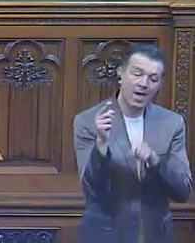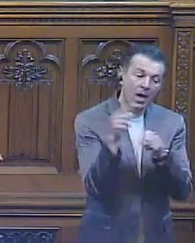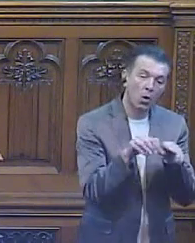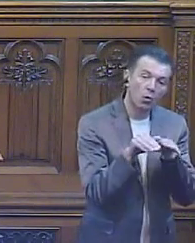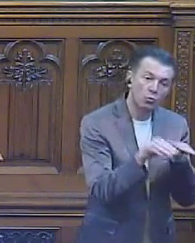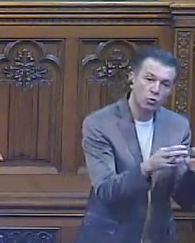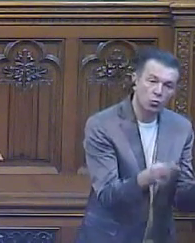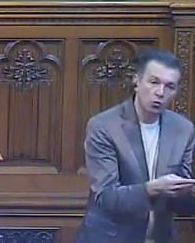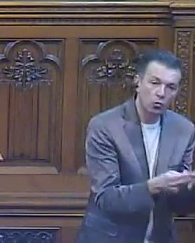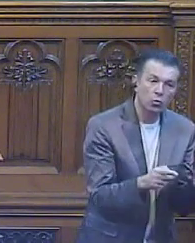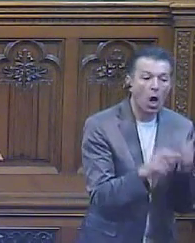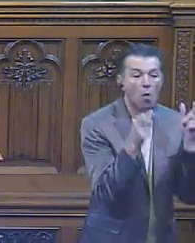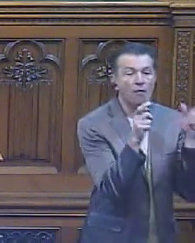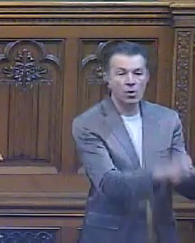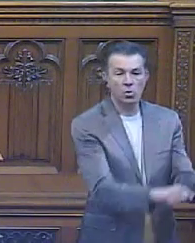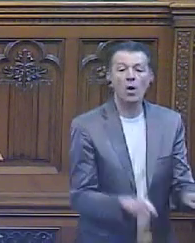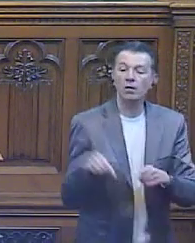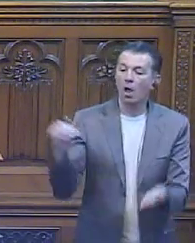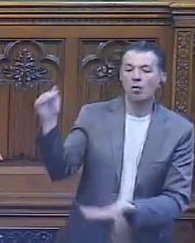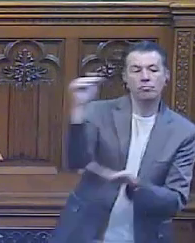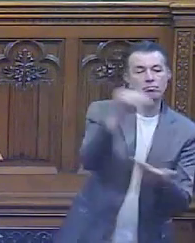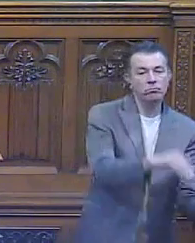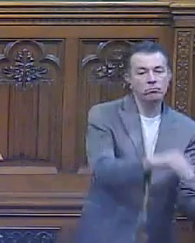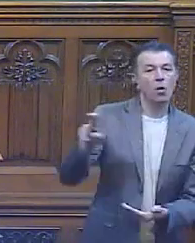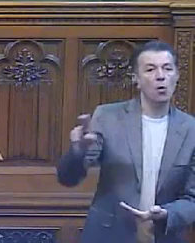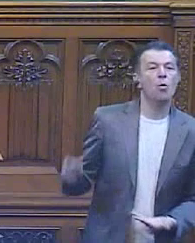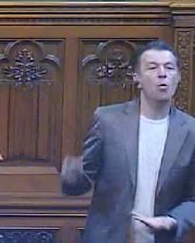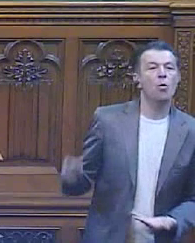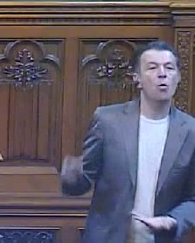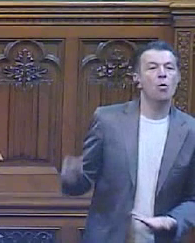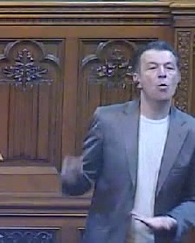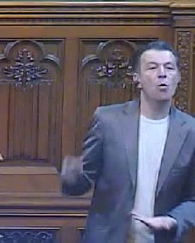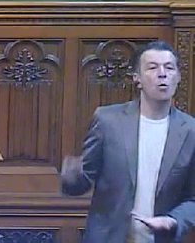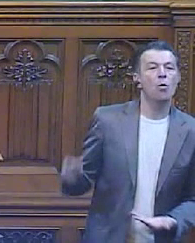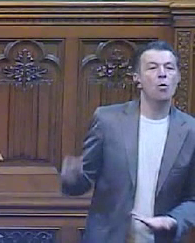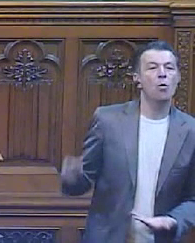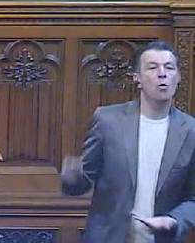eine entsprechende Versorgung zukommen zu lassen. Dass die Griechen gastfreundlich